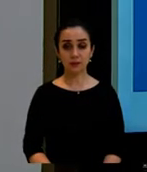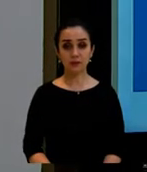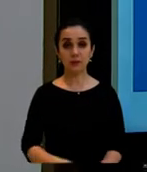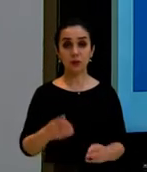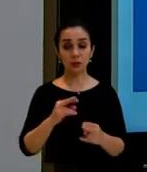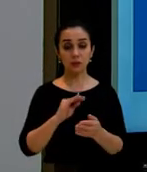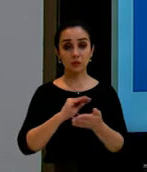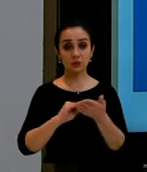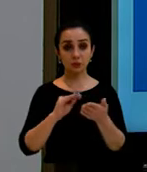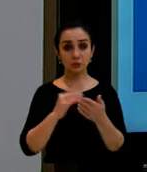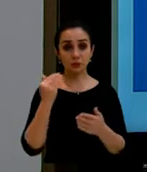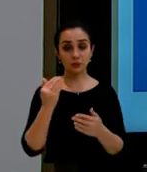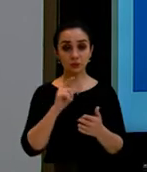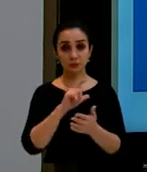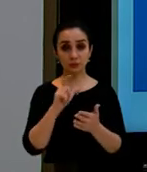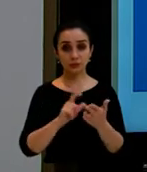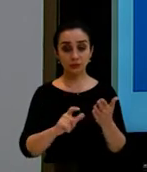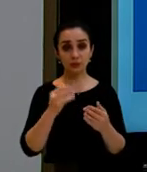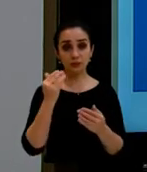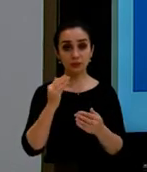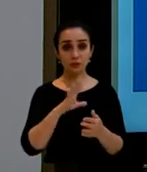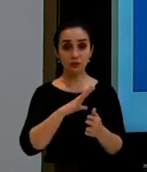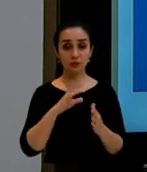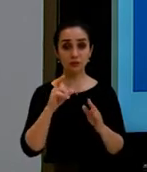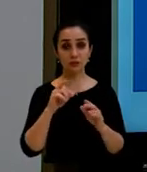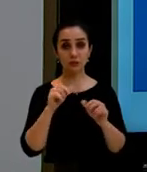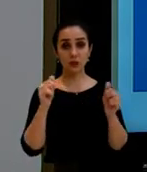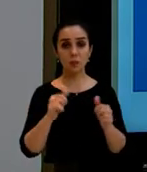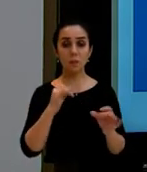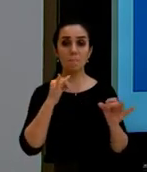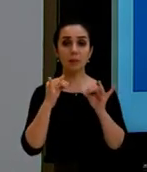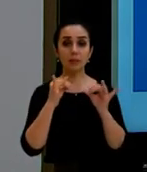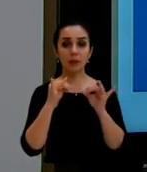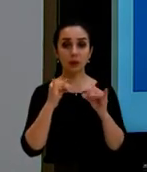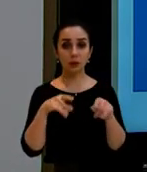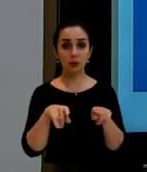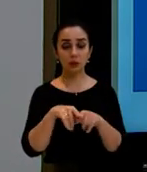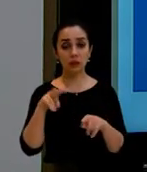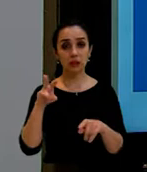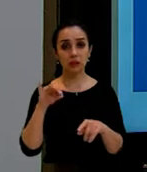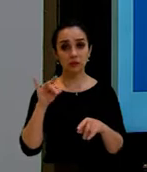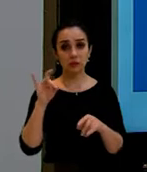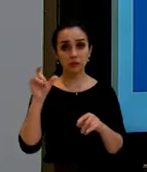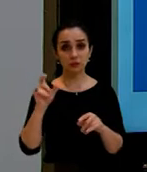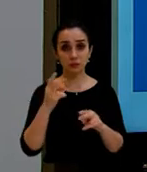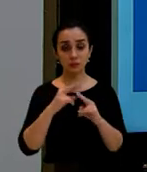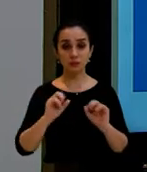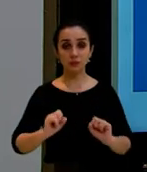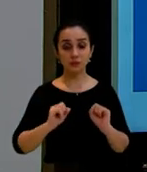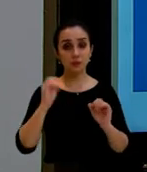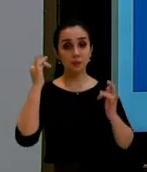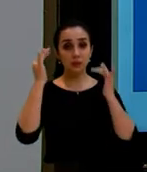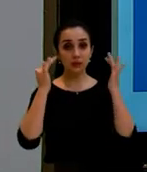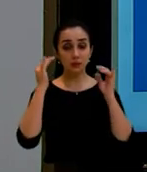Композиция стихотворения. Так, стихотворение написано в форме монолога лирического героя, в котором по